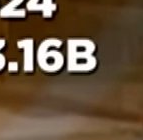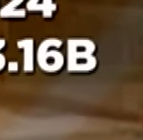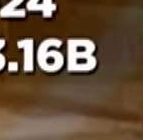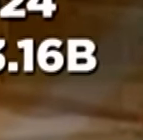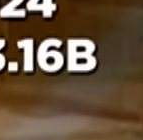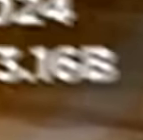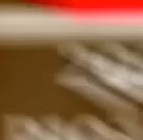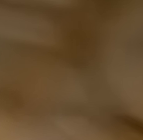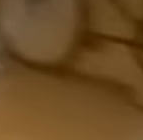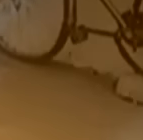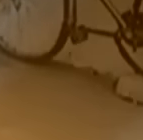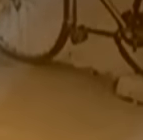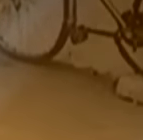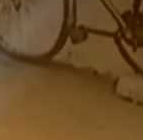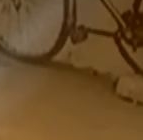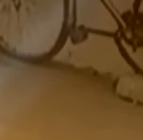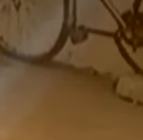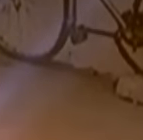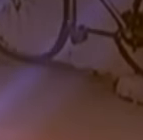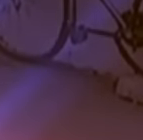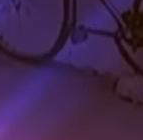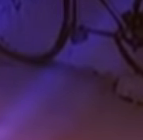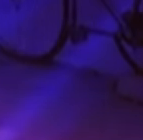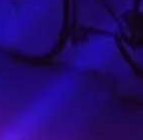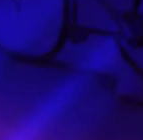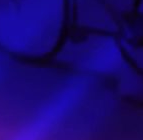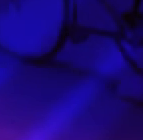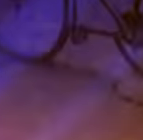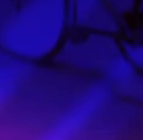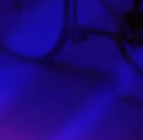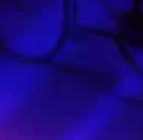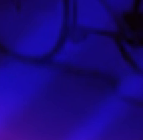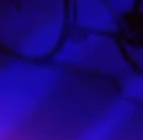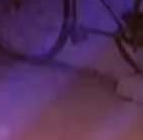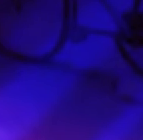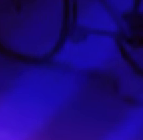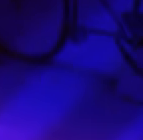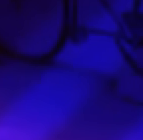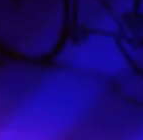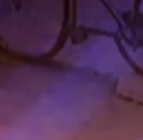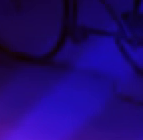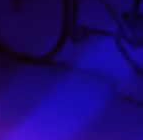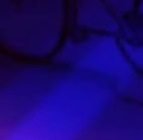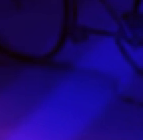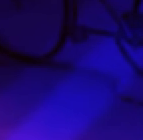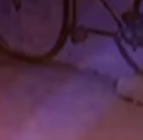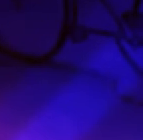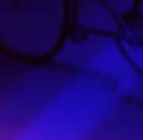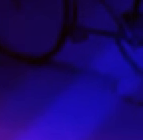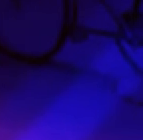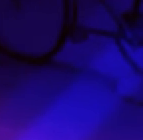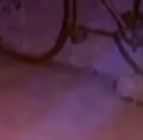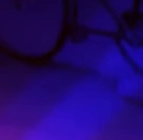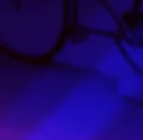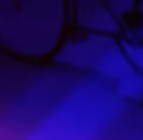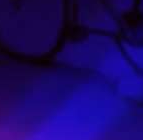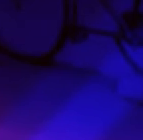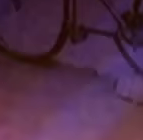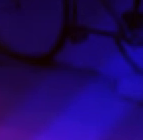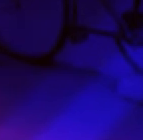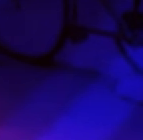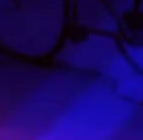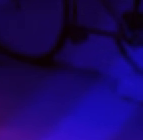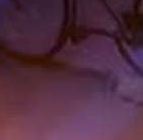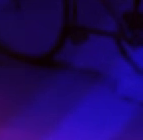naghihikahos. Pero hindi lang yan, meron ding ICES, ang Assistance to Individuals in Crisis Situations. Ngayong